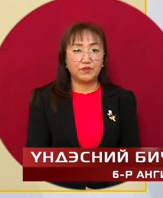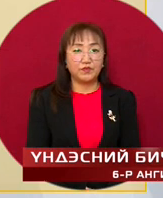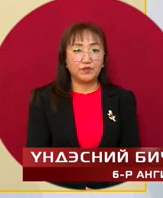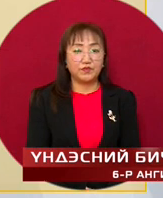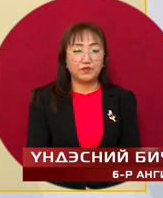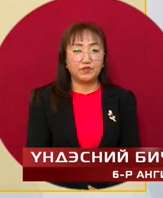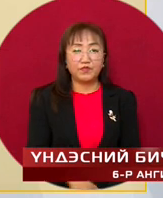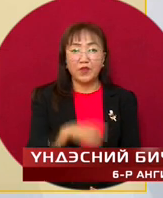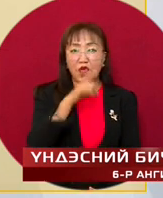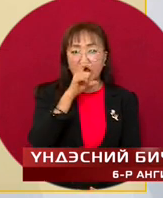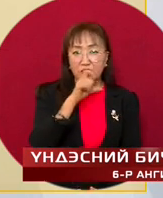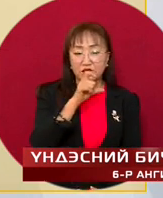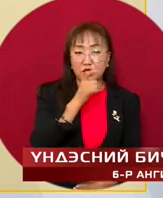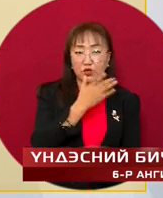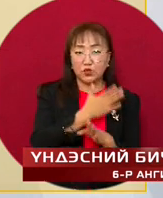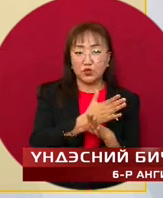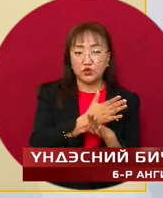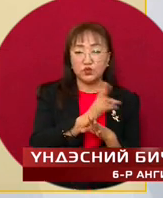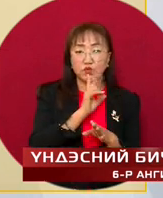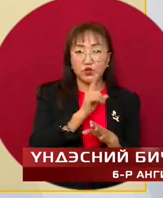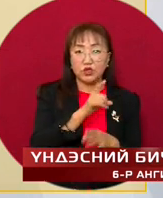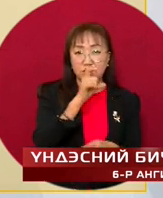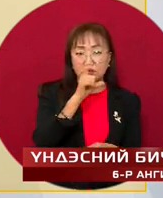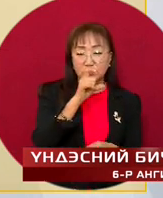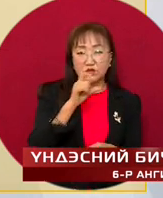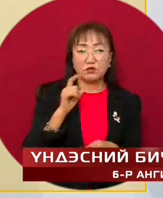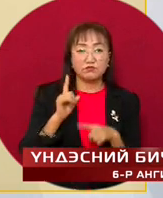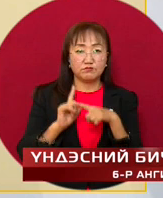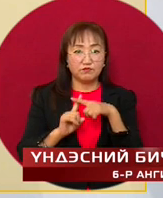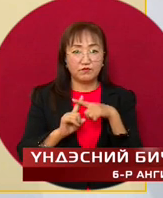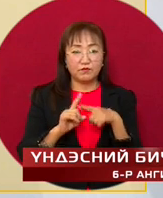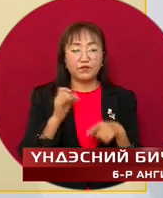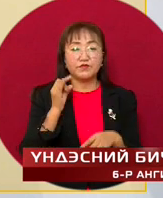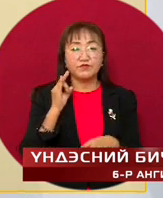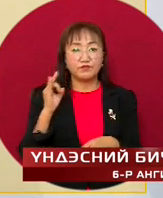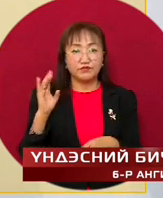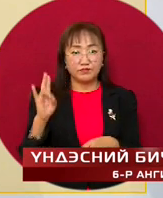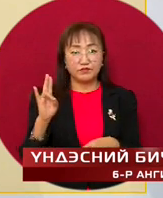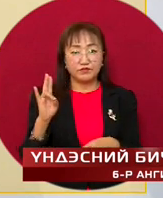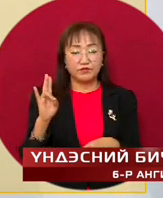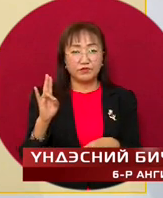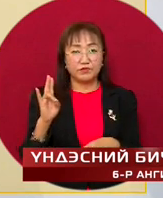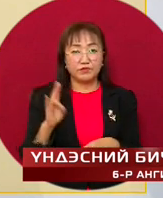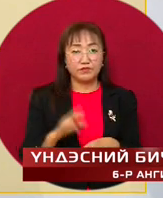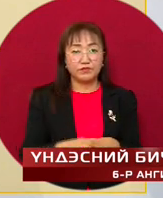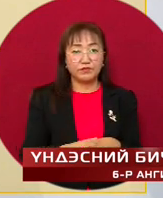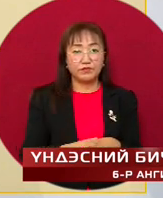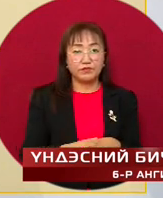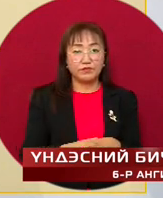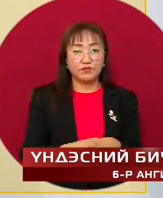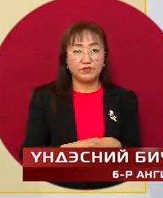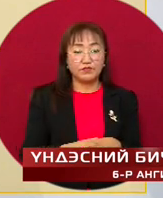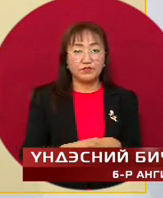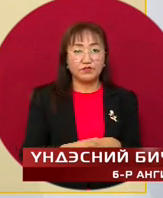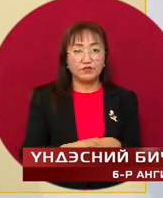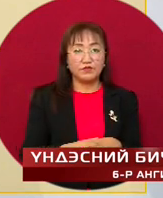За, ихшгэр төгсөв үгэнд дагуулдаг ийм нөхцөл. За, дараагийн нөхцөл маань